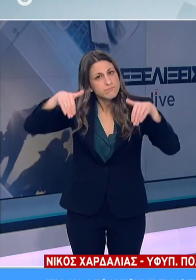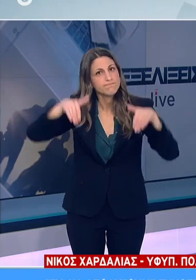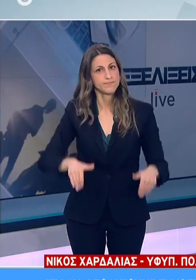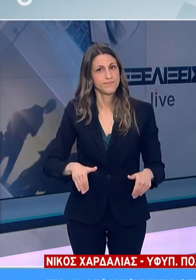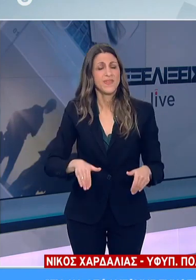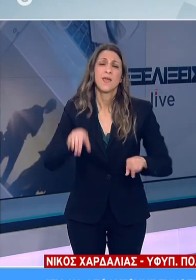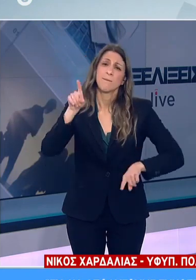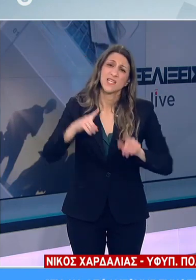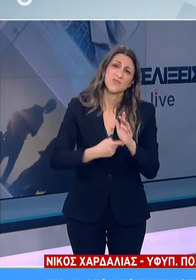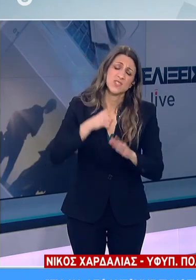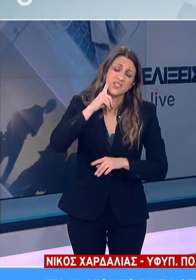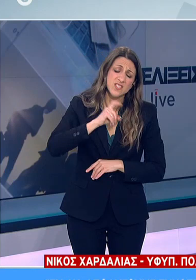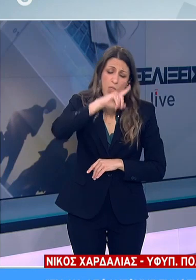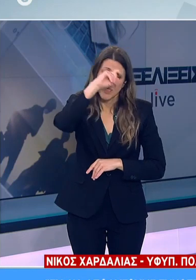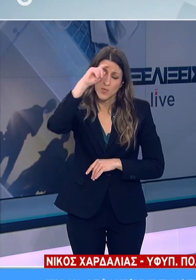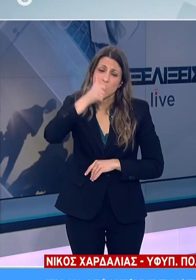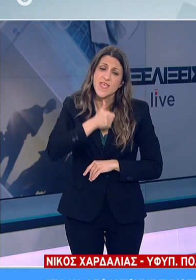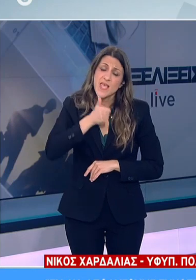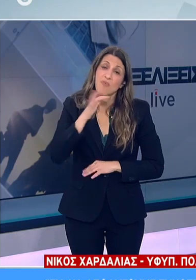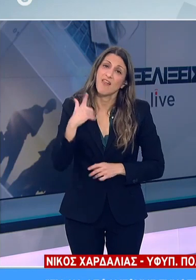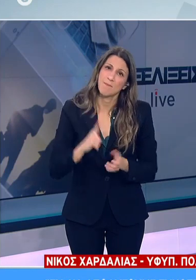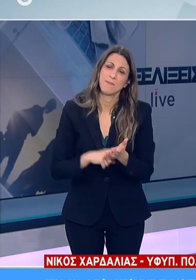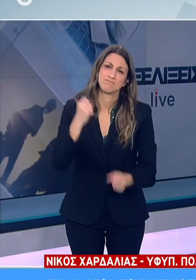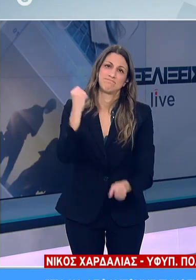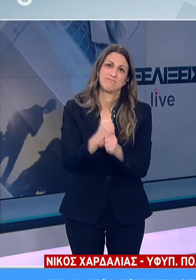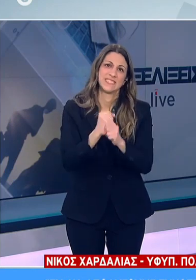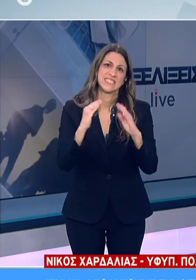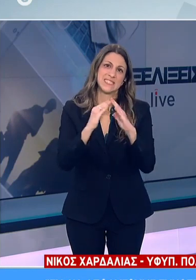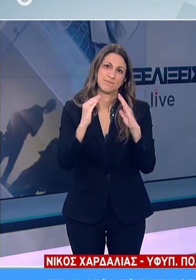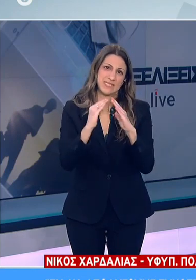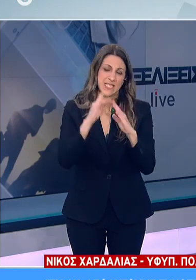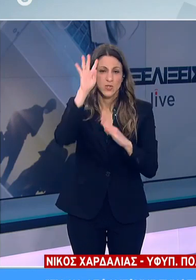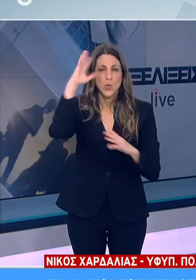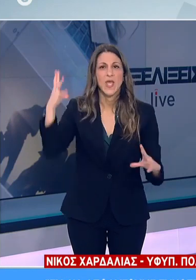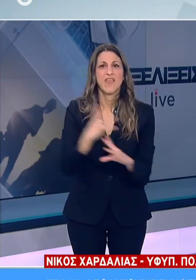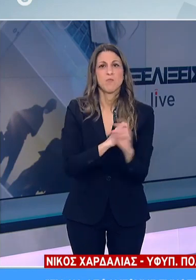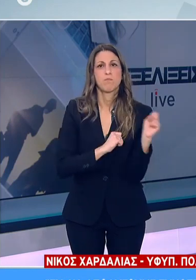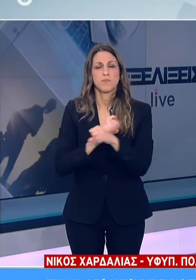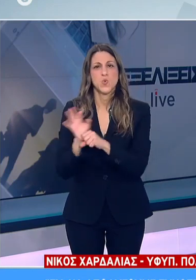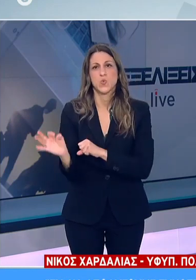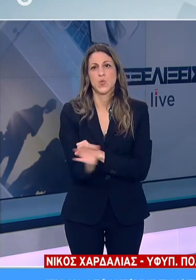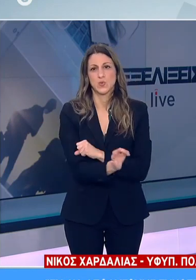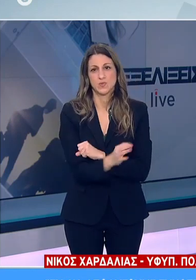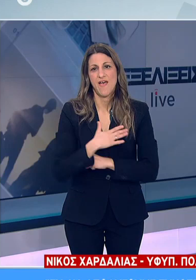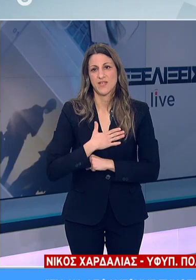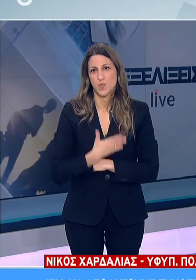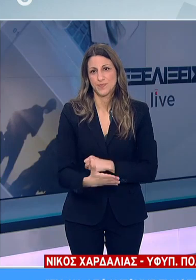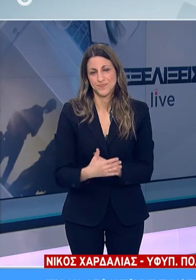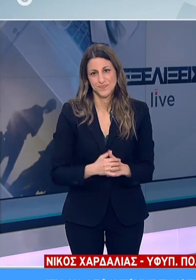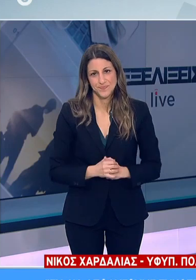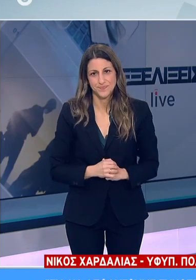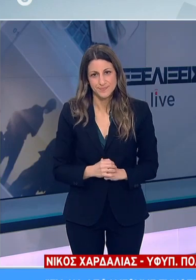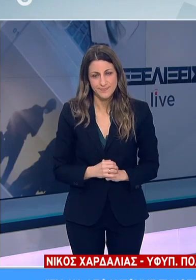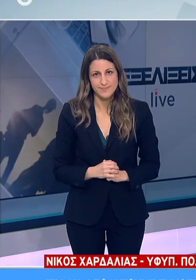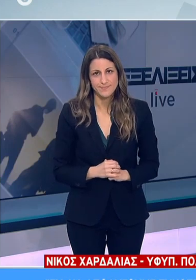στιγμές αυτό. Συνεχίζουμε να μένουμε στο σπίτι για να μπορέσουμε να βγούμε επιτέλους νικητές. Σας ευχαριστώ. Ευχαριστούμε